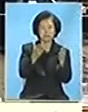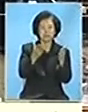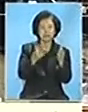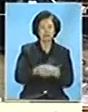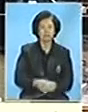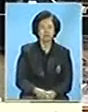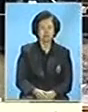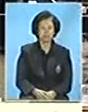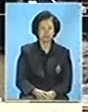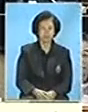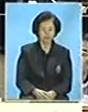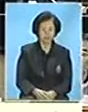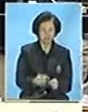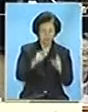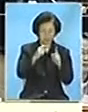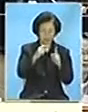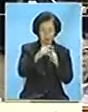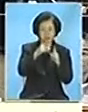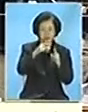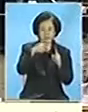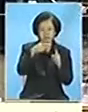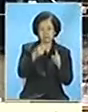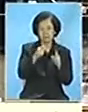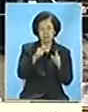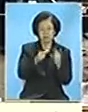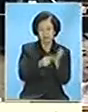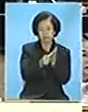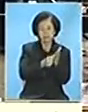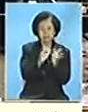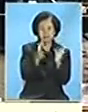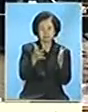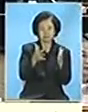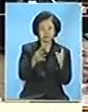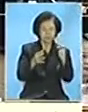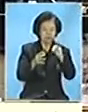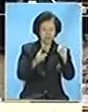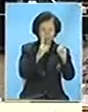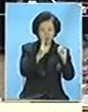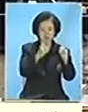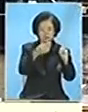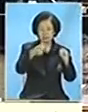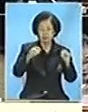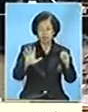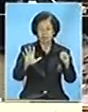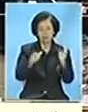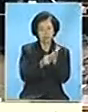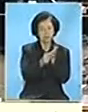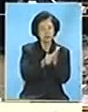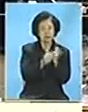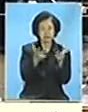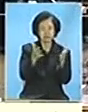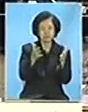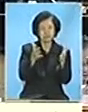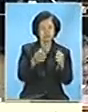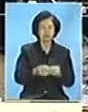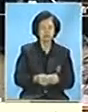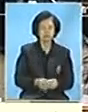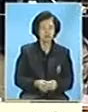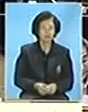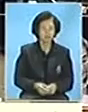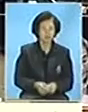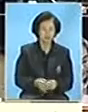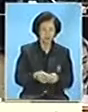ขคำปรารภไม่มีการแก้ไขมาตรา1ถึงมาตรา5ไม่มีการแก้ไ